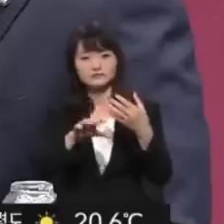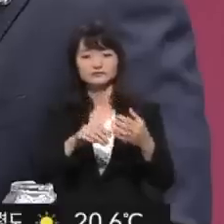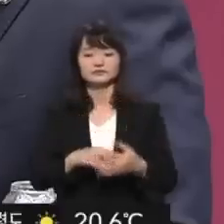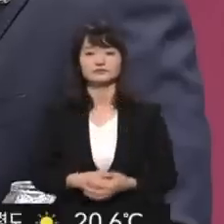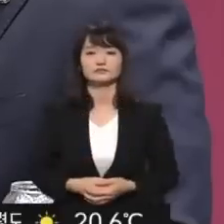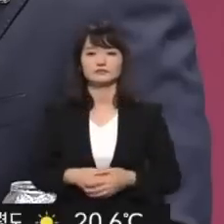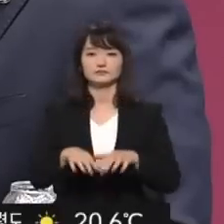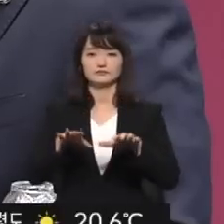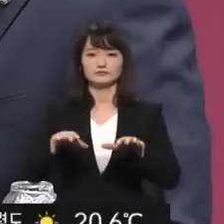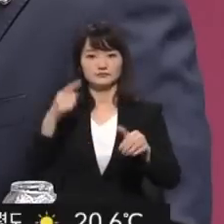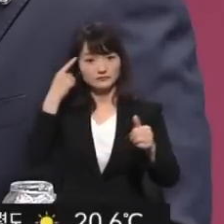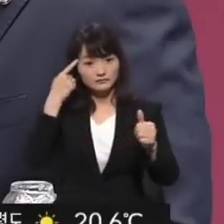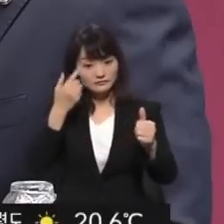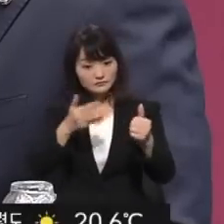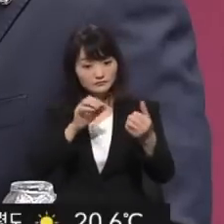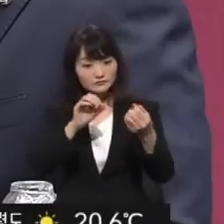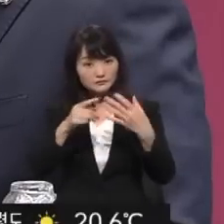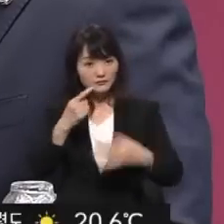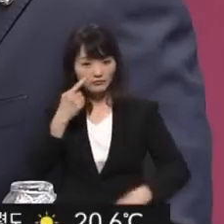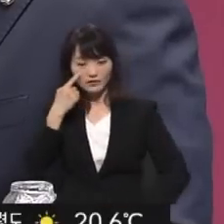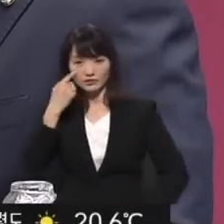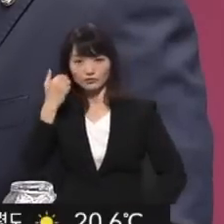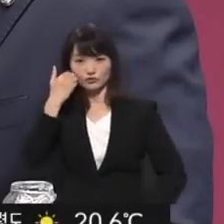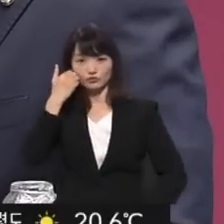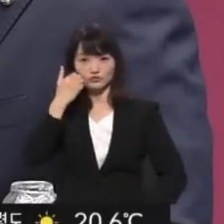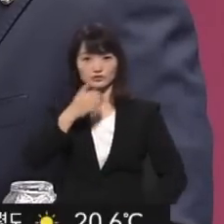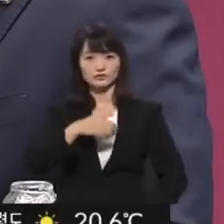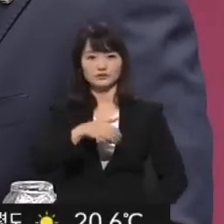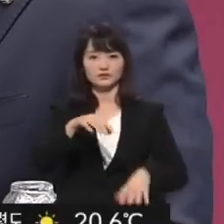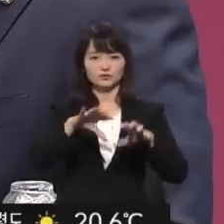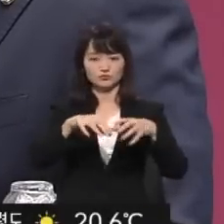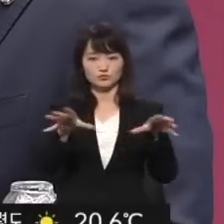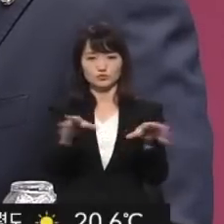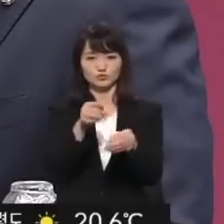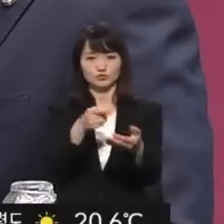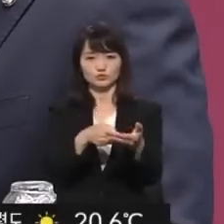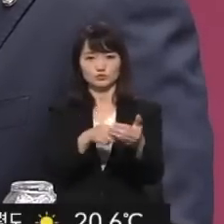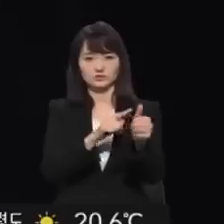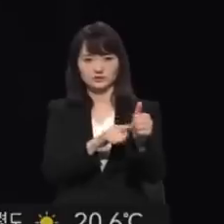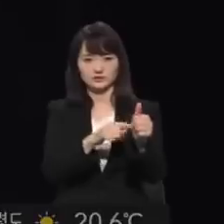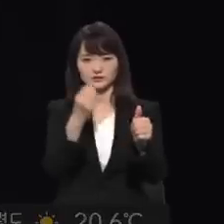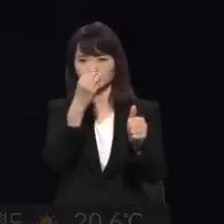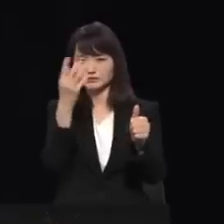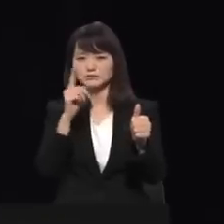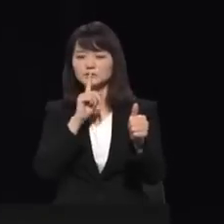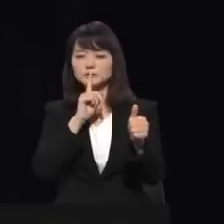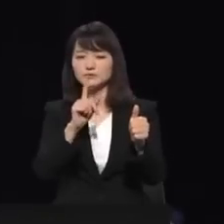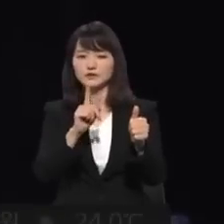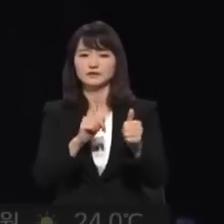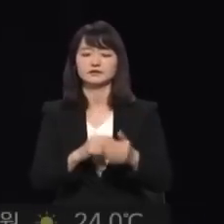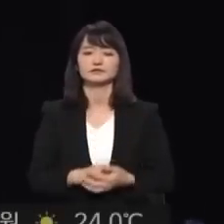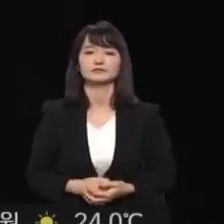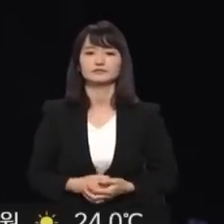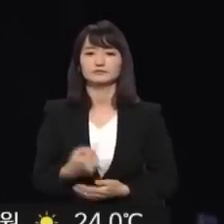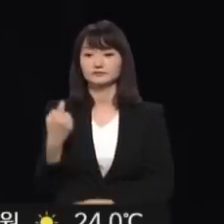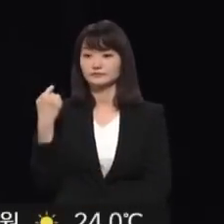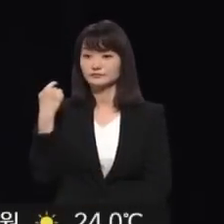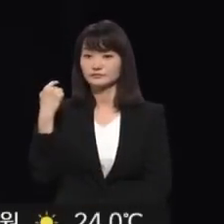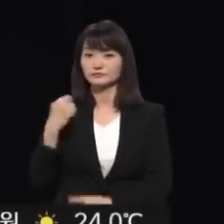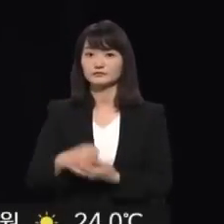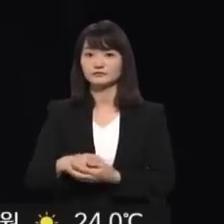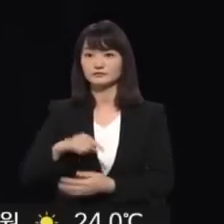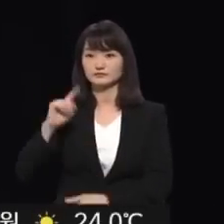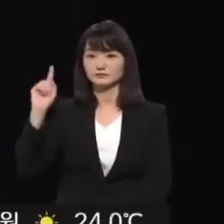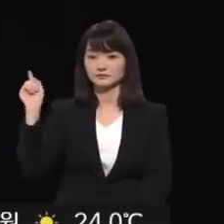이번 대정부질문에서 눈에 띄는 사람은 단연 한덕수 총리 얻습니다 특히 신문 얘기가 눈에 띄었는데요 어제 헬기